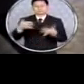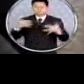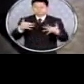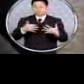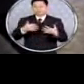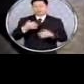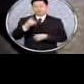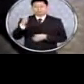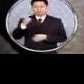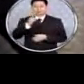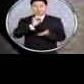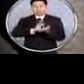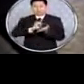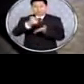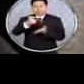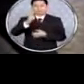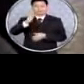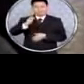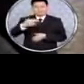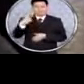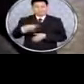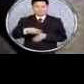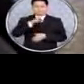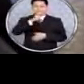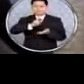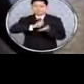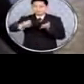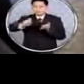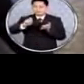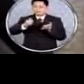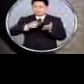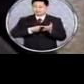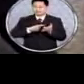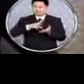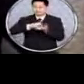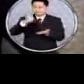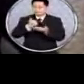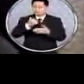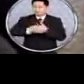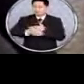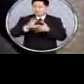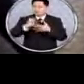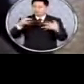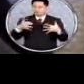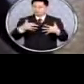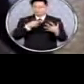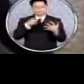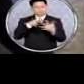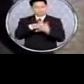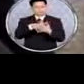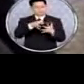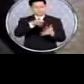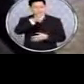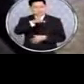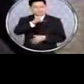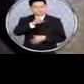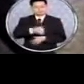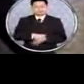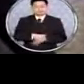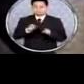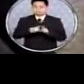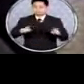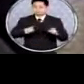然在于成本高，但是更重要的问题是这个标案是什么给的，那这个整个程序有没有透明，有没有公平，那